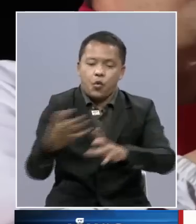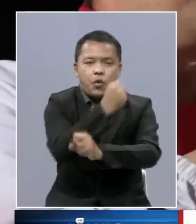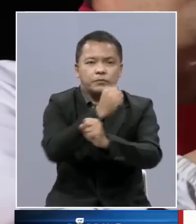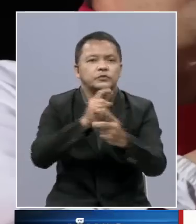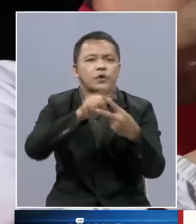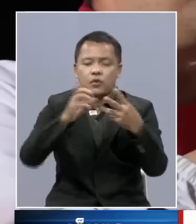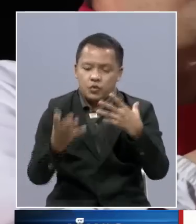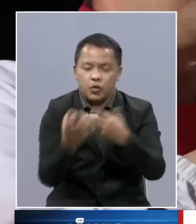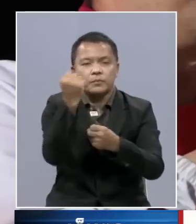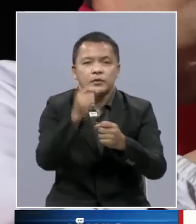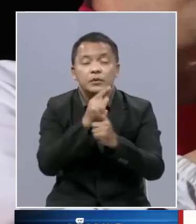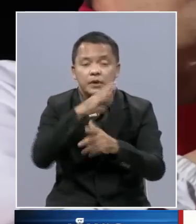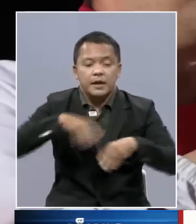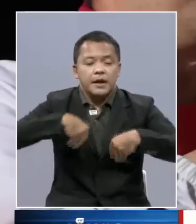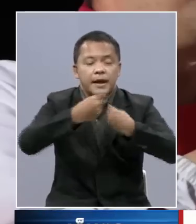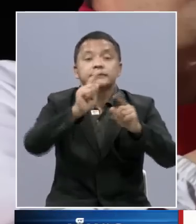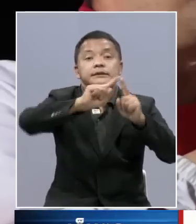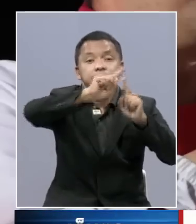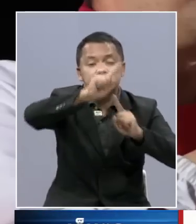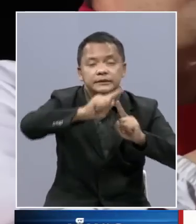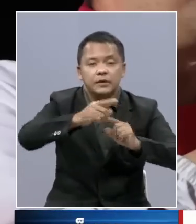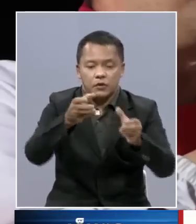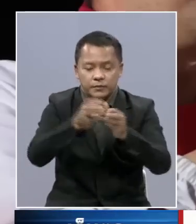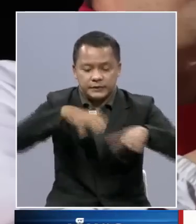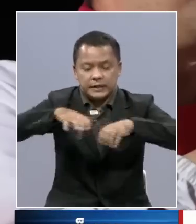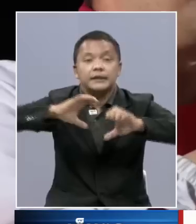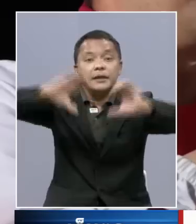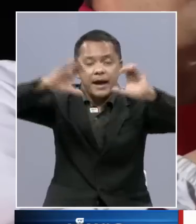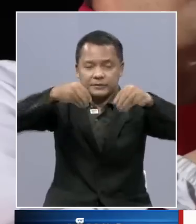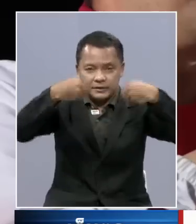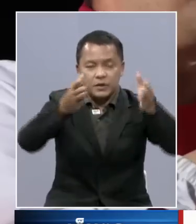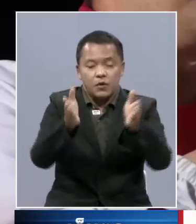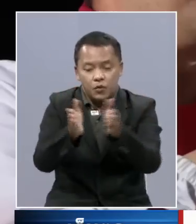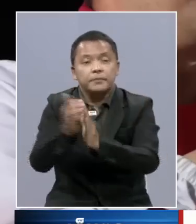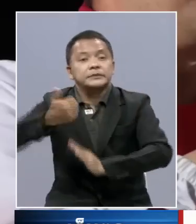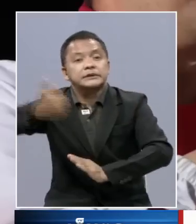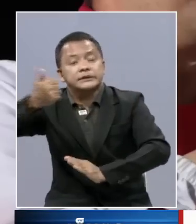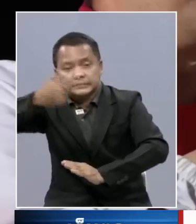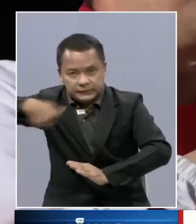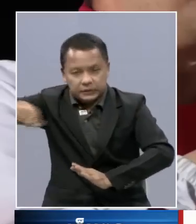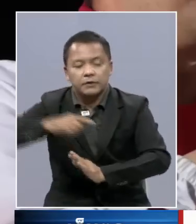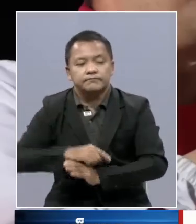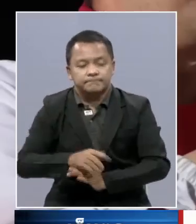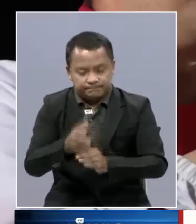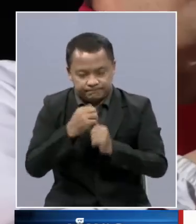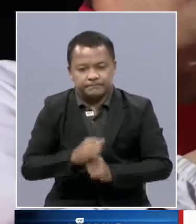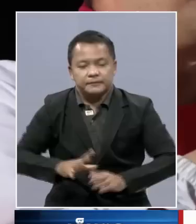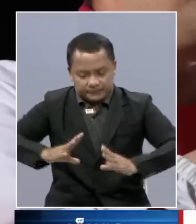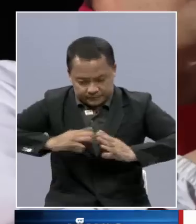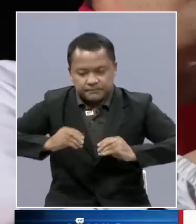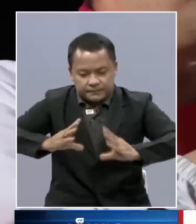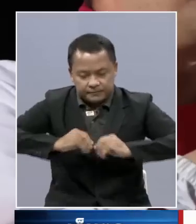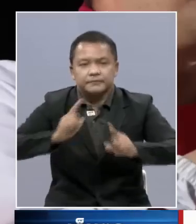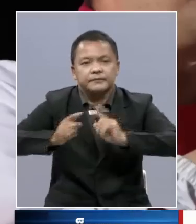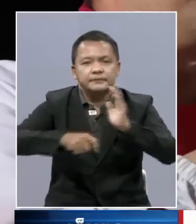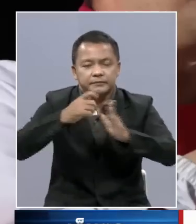งสองเรื่องเมื่อยอมให้พรรคอันดับหนึ่งเป็นแกนนำจัดตั้งรัฐบาลแล้วพรรคร่วมอื่นๆต้องก้มตายอมรับในทุ